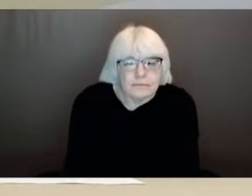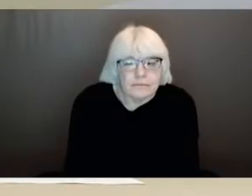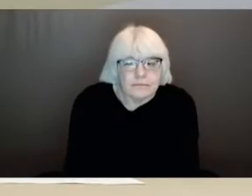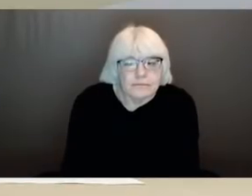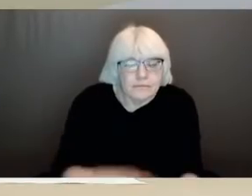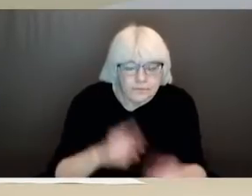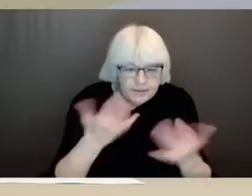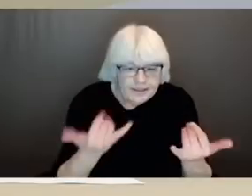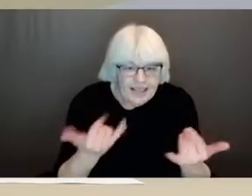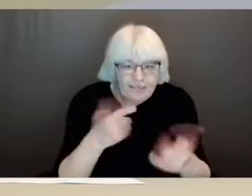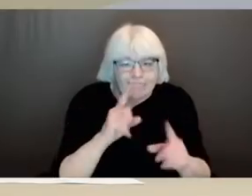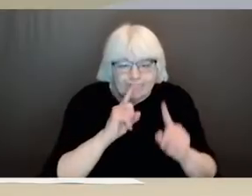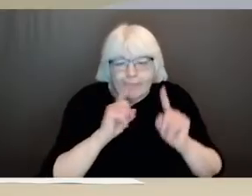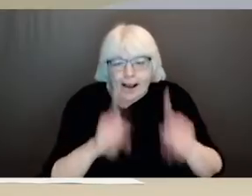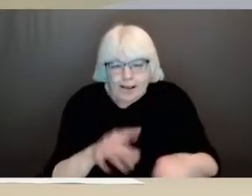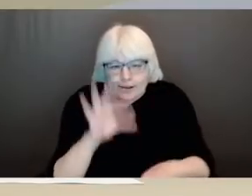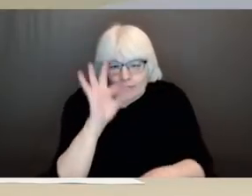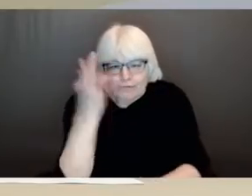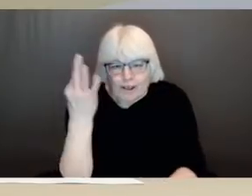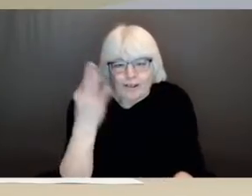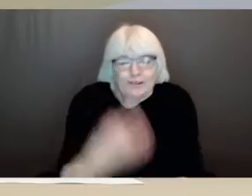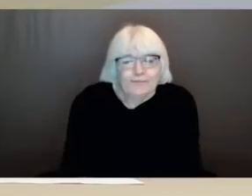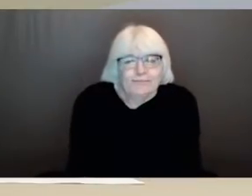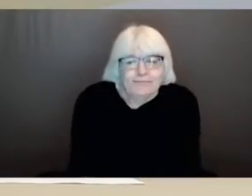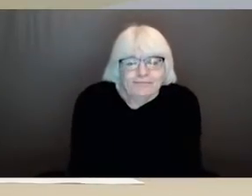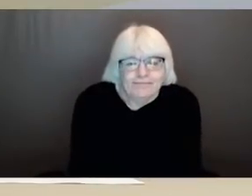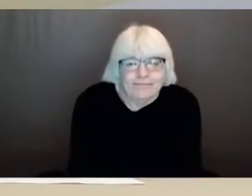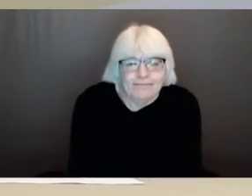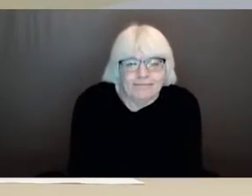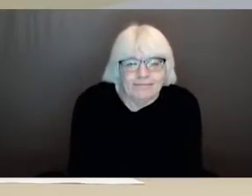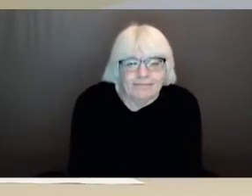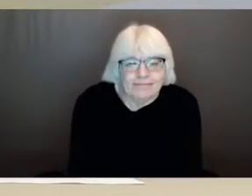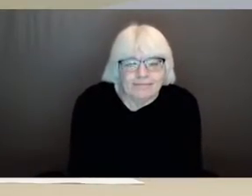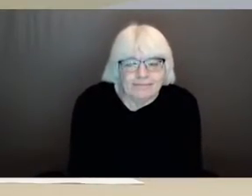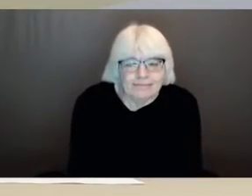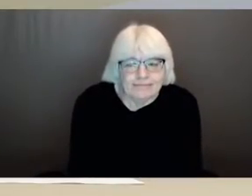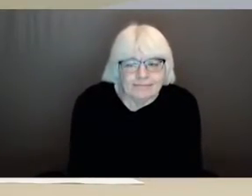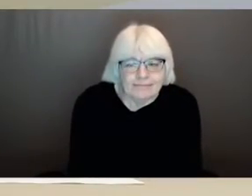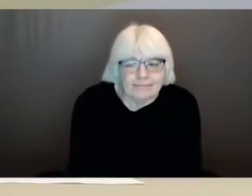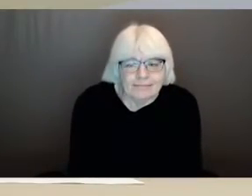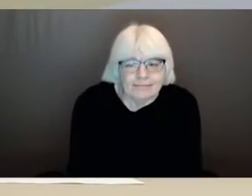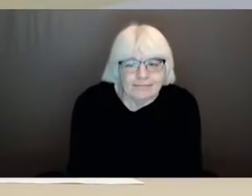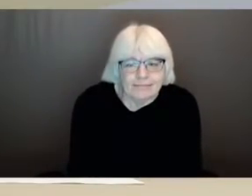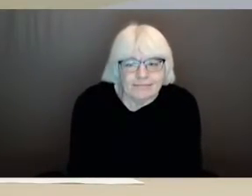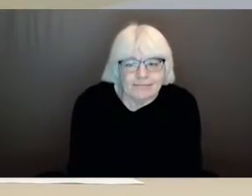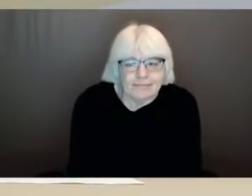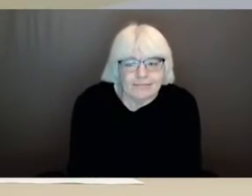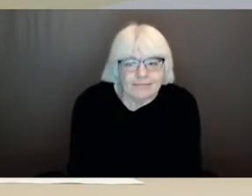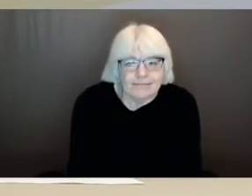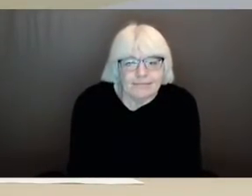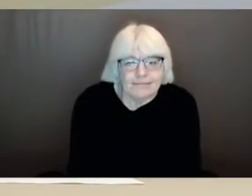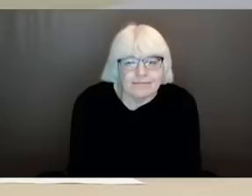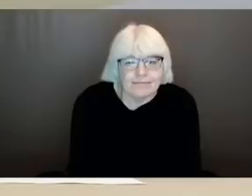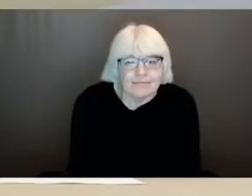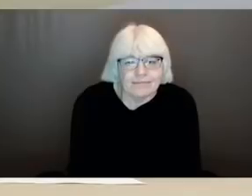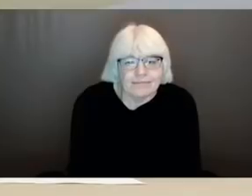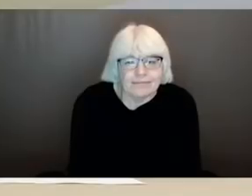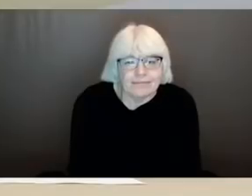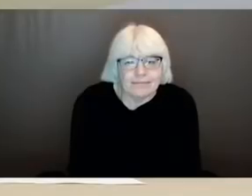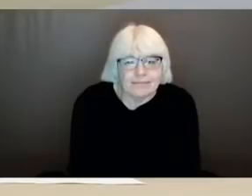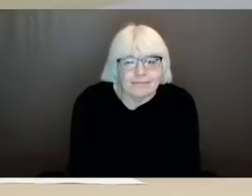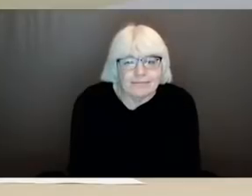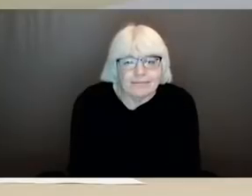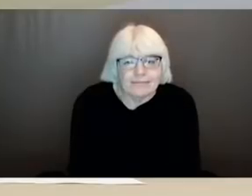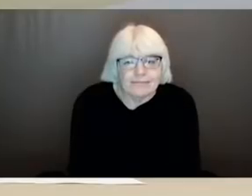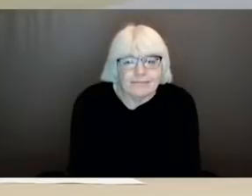bonne question. Et puis, on sait que, et j'ai mentionné ça en anglais, qu'on sait que les vaccins ne sont